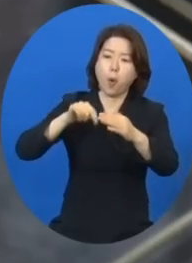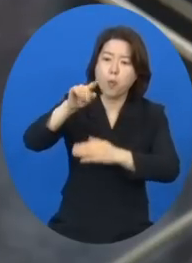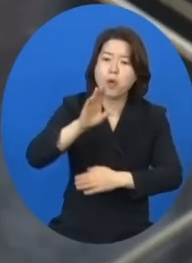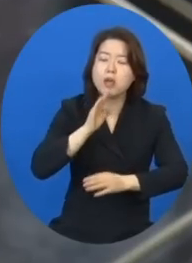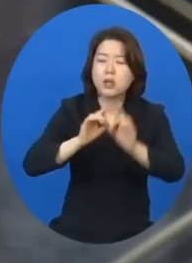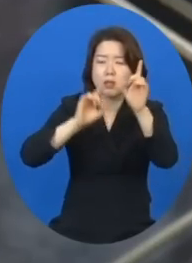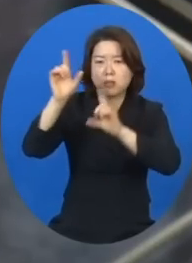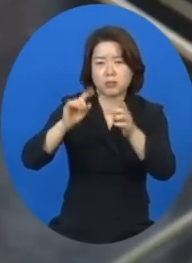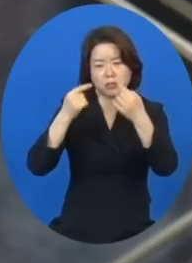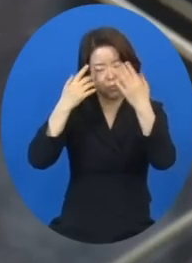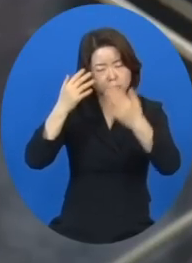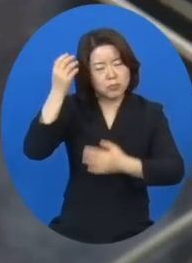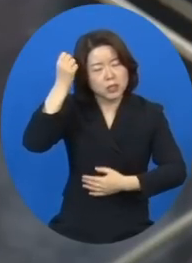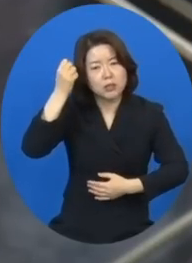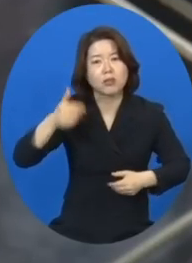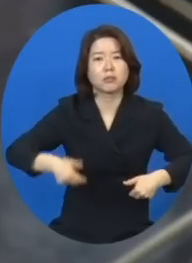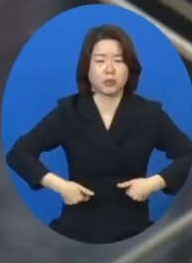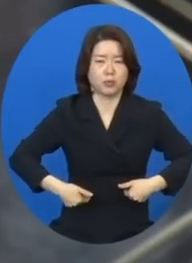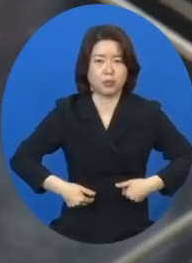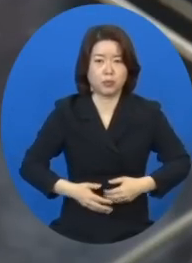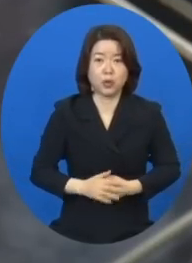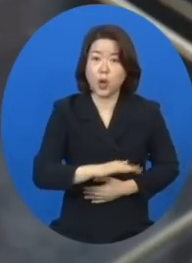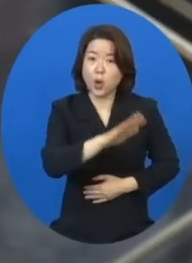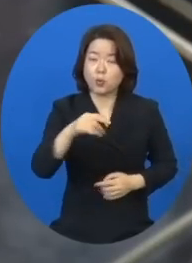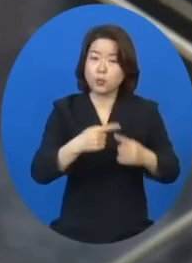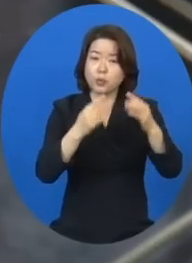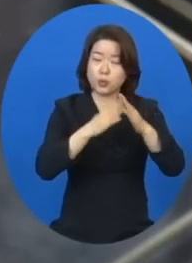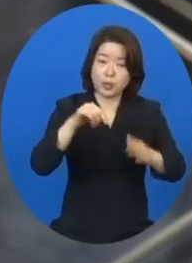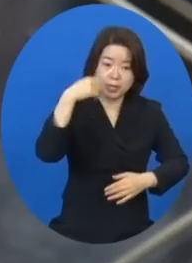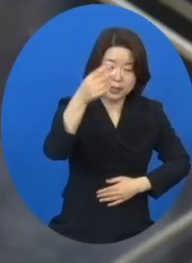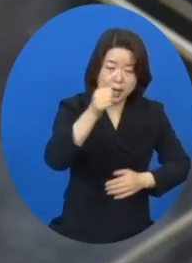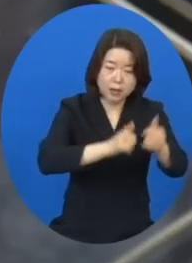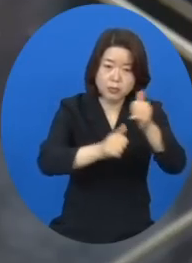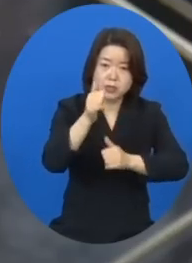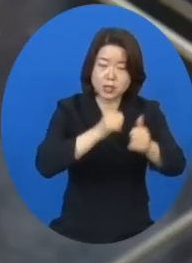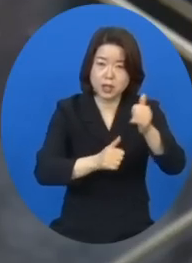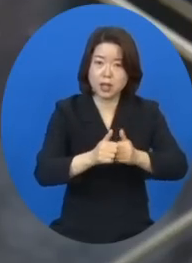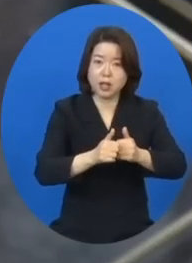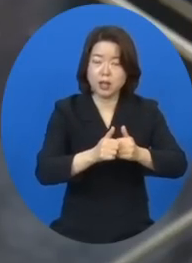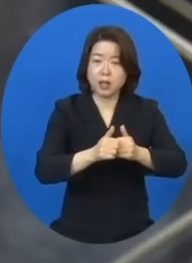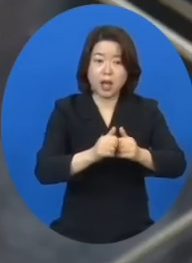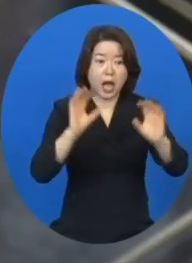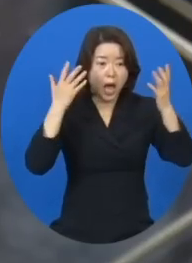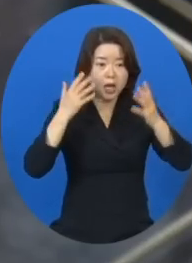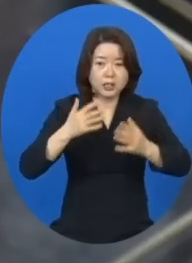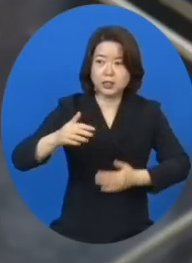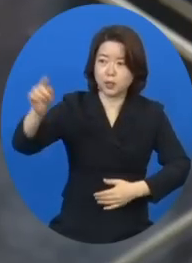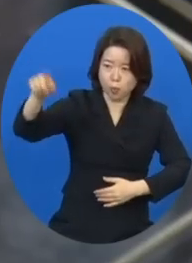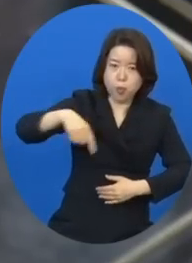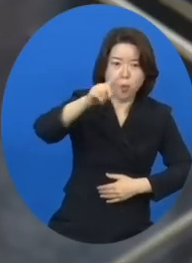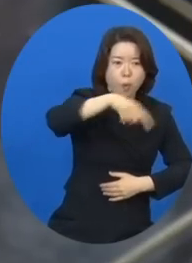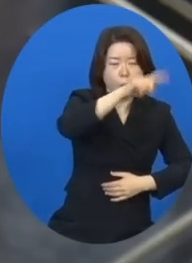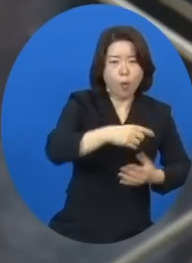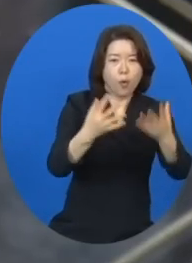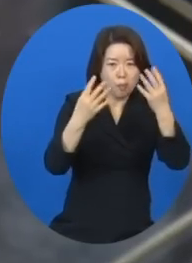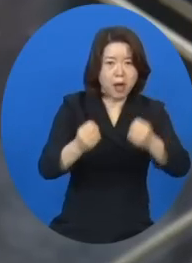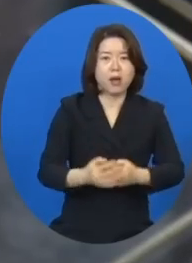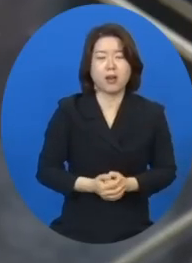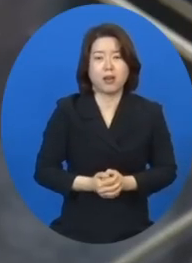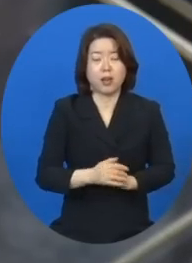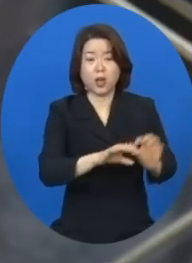있습니다. 그런데 우리 교회에 다음 세대들을 보내주세요. 코로나 상황을 지나며 너무나